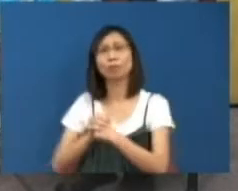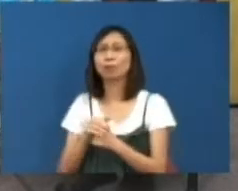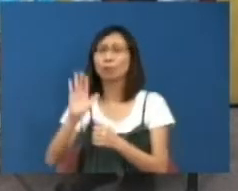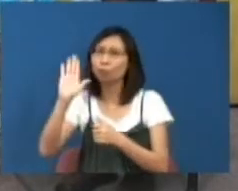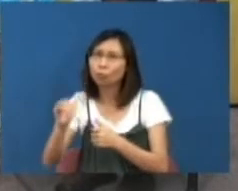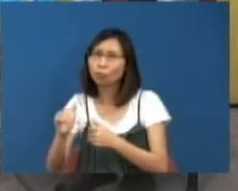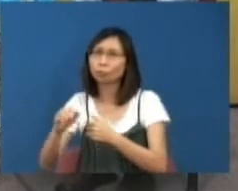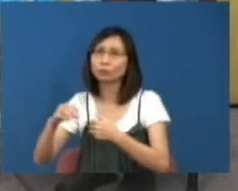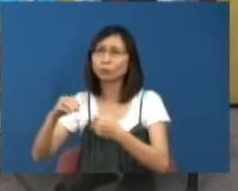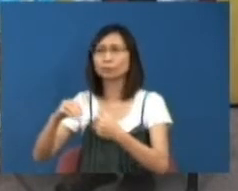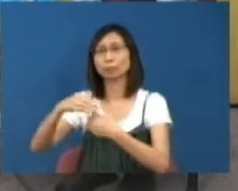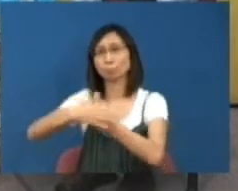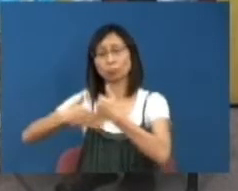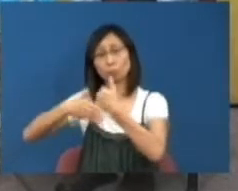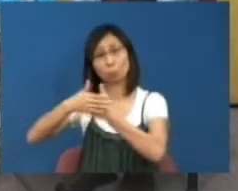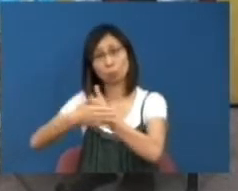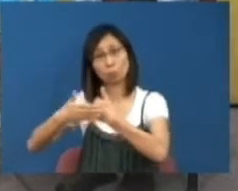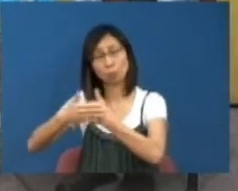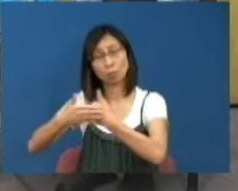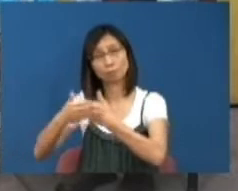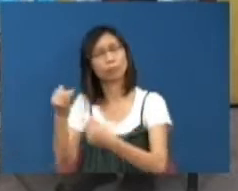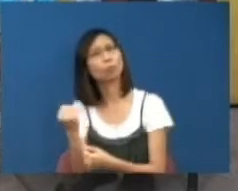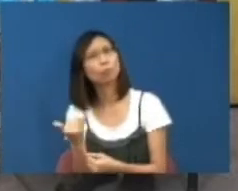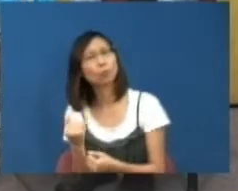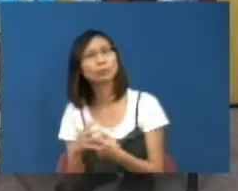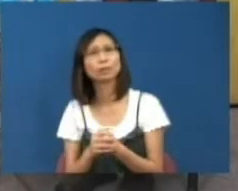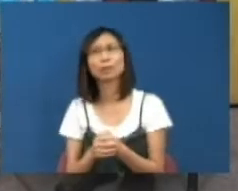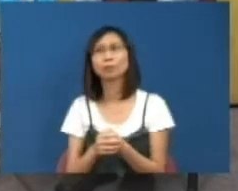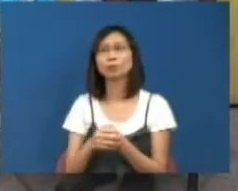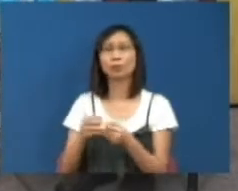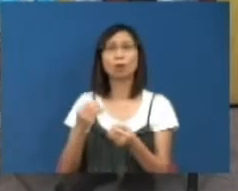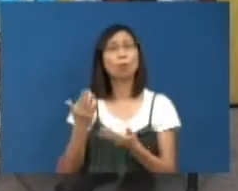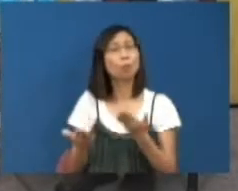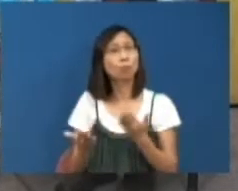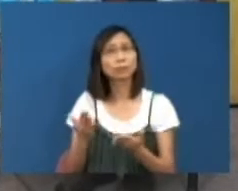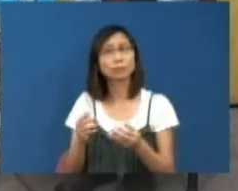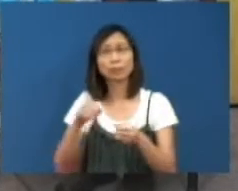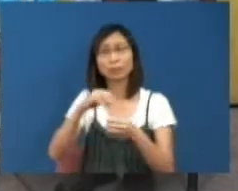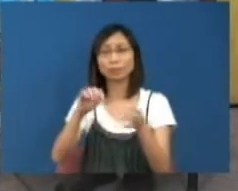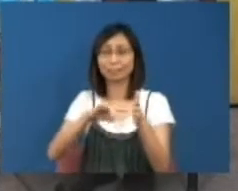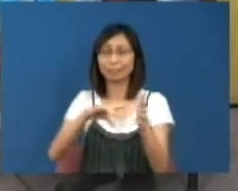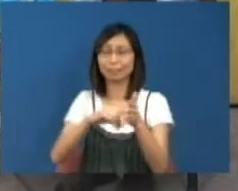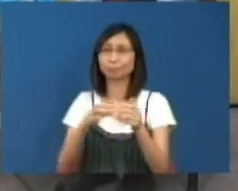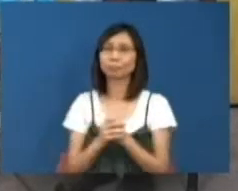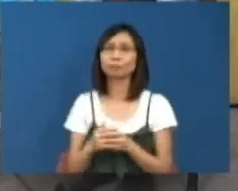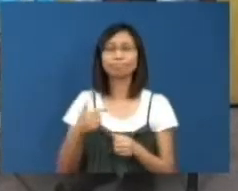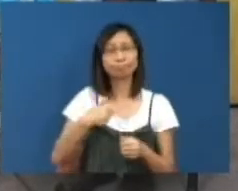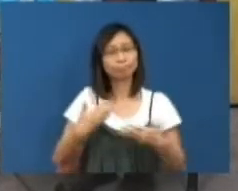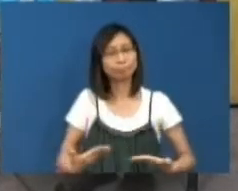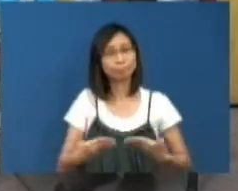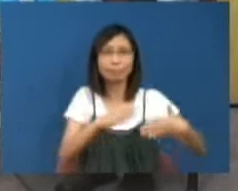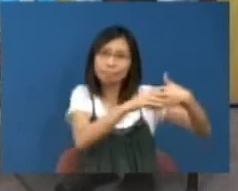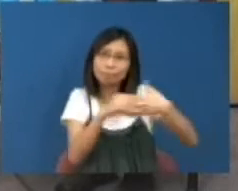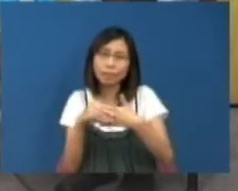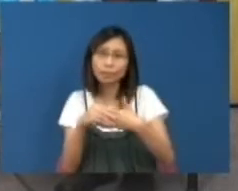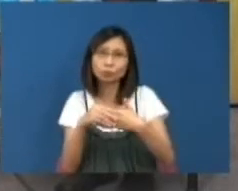再生能源嘅效應，就唔需要用火力發電或者核電嘅咧。 係 咯， 係啊。 嗱，我今日咧就帶咗啲圖片嚟，